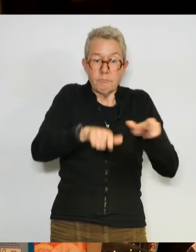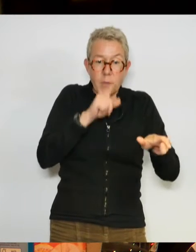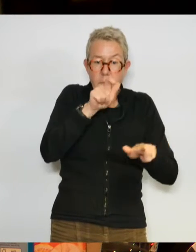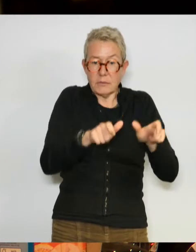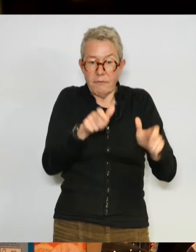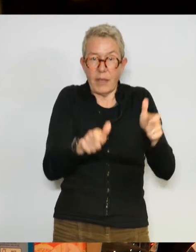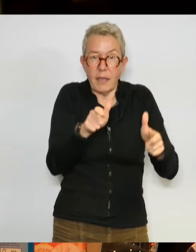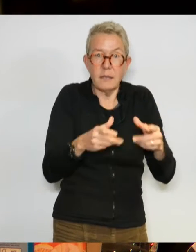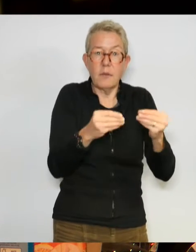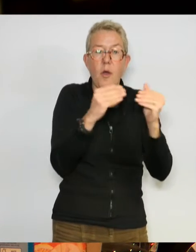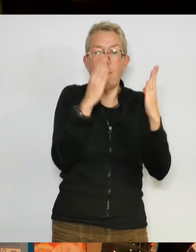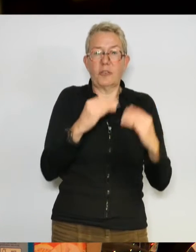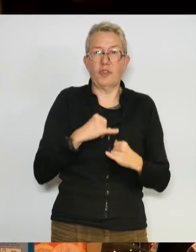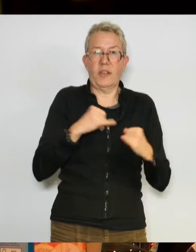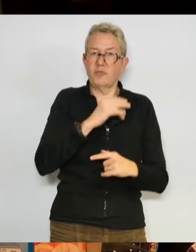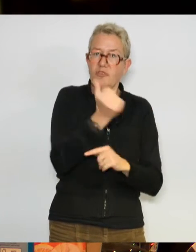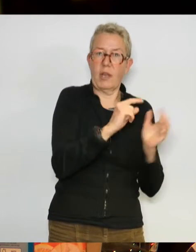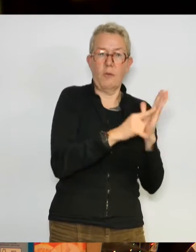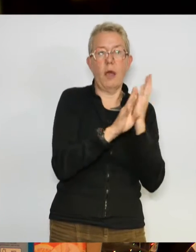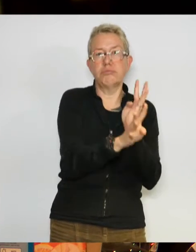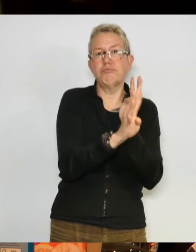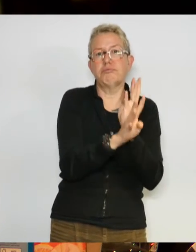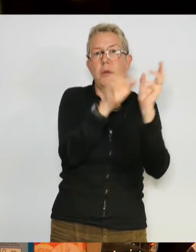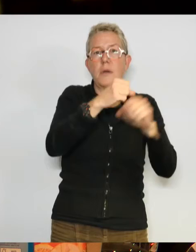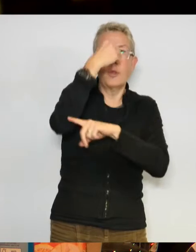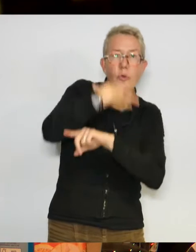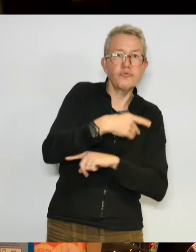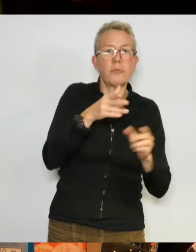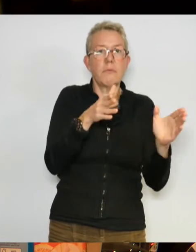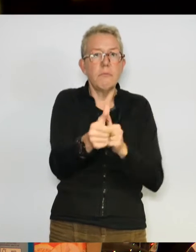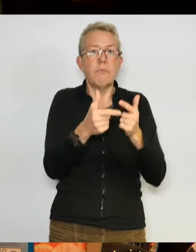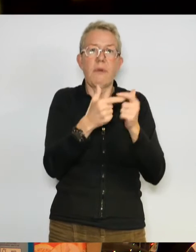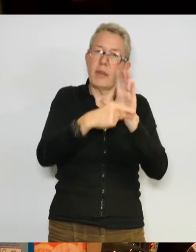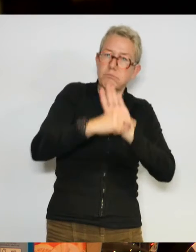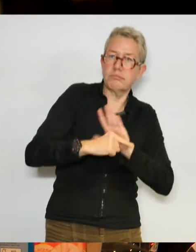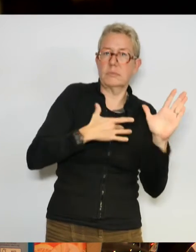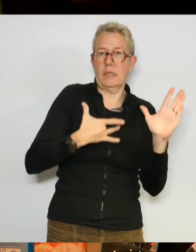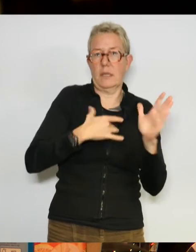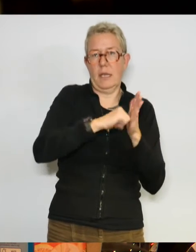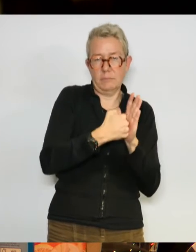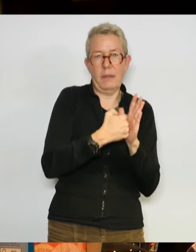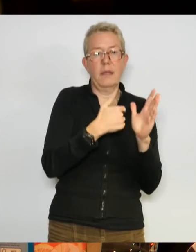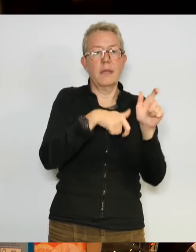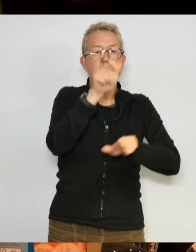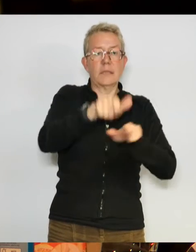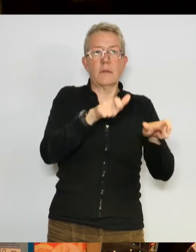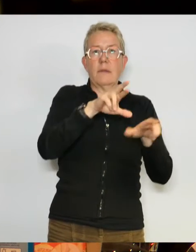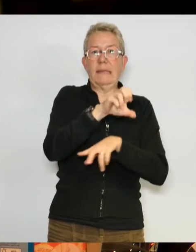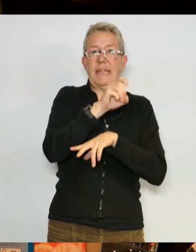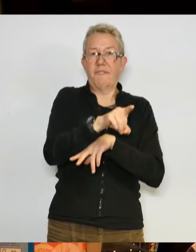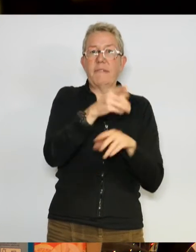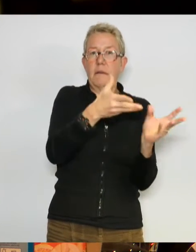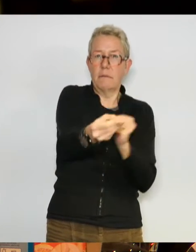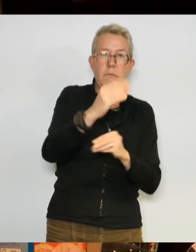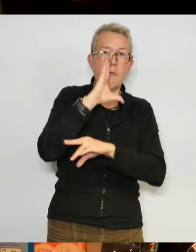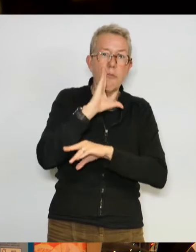précaire l'auberge de jeunesse pour offrir à chacun une solution de confinement qui respecte les protocoles sanitaires. Là-bas, les personnes sans domicile fixe sont logées et reçoivent